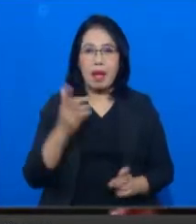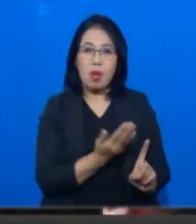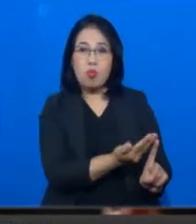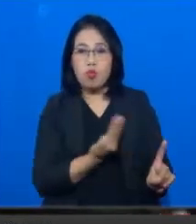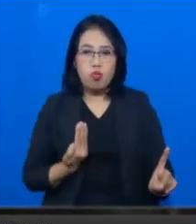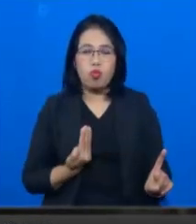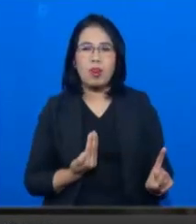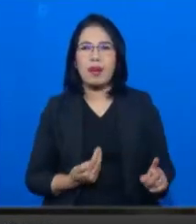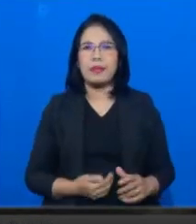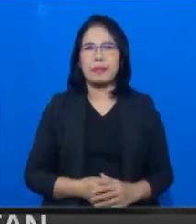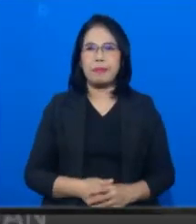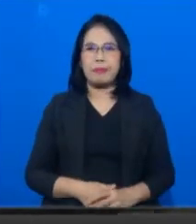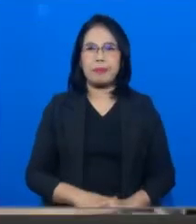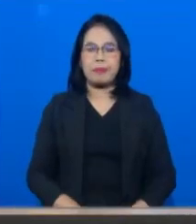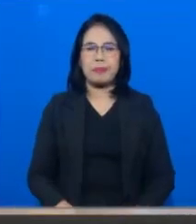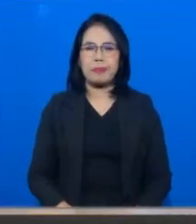Golkar.